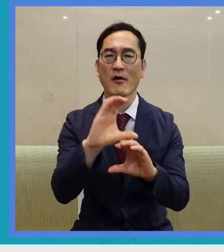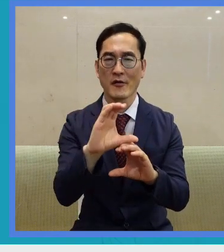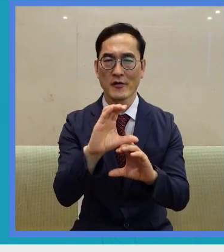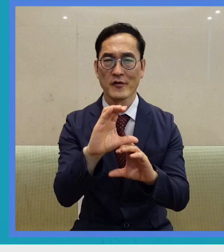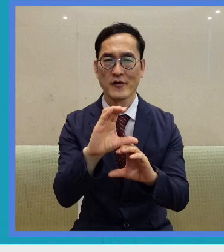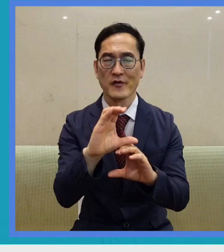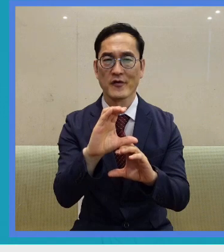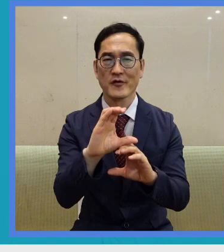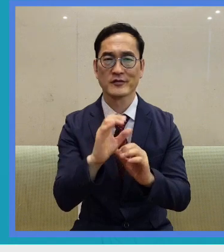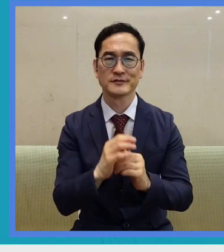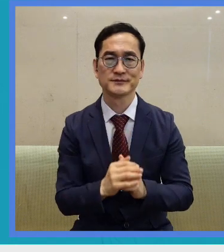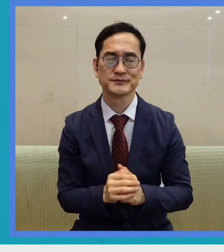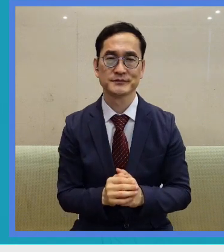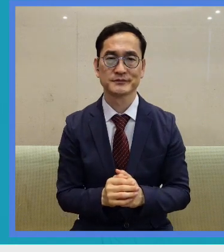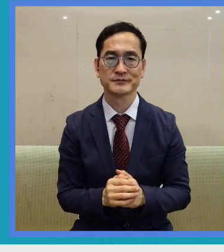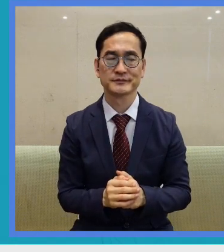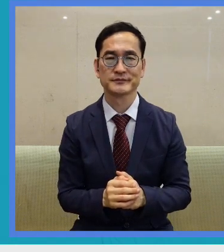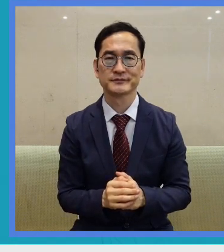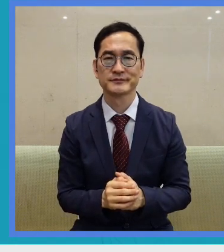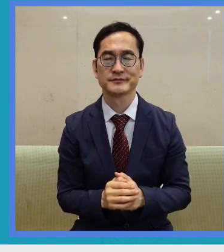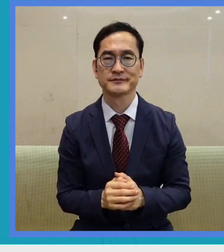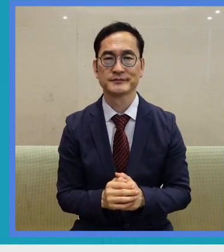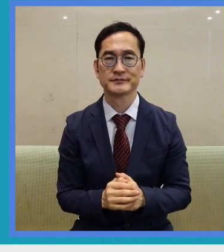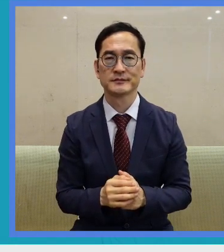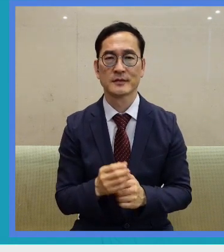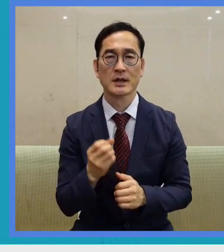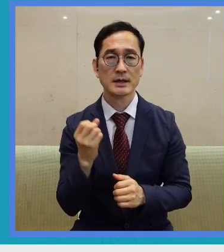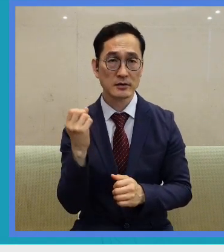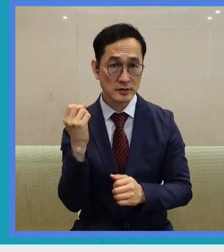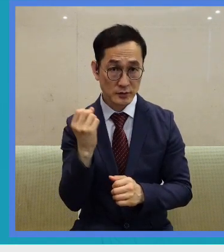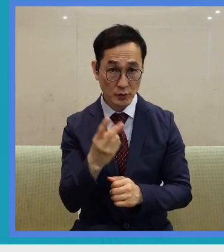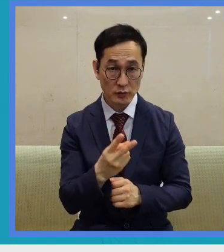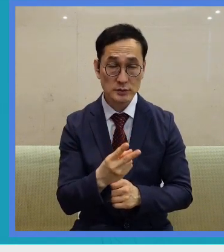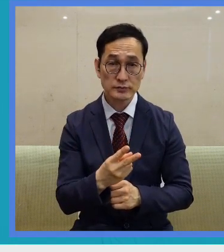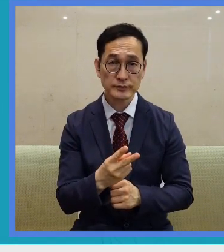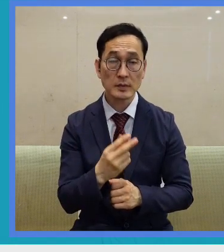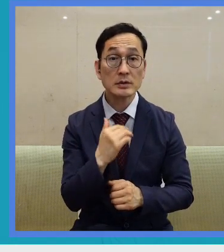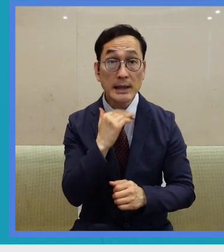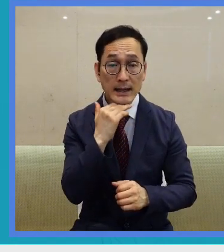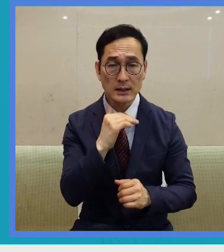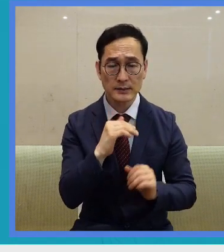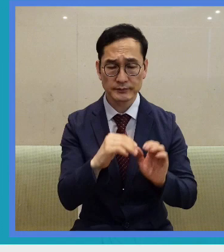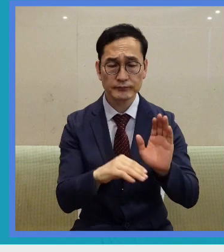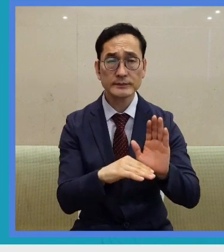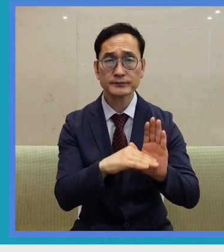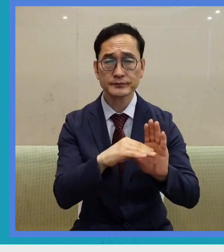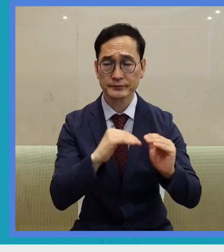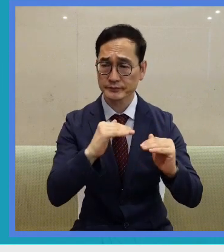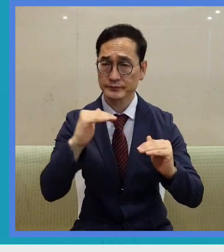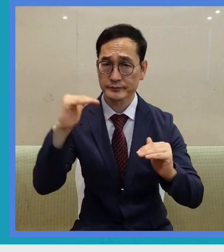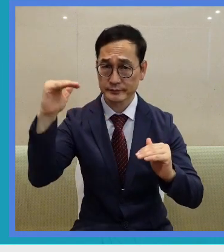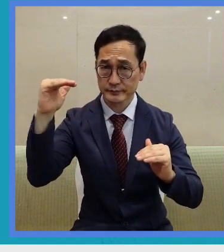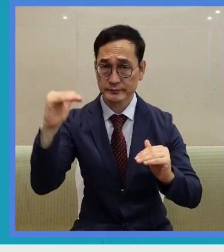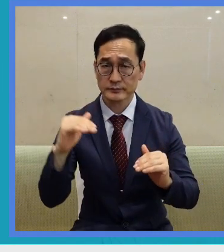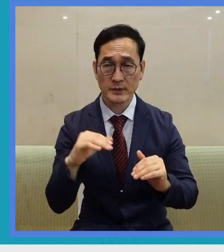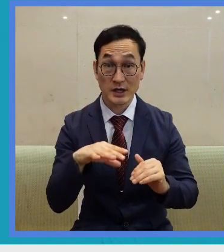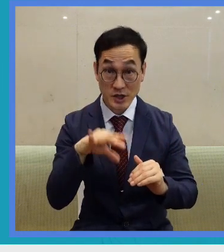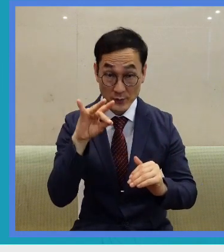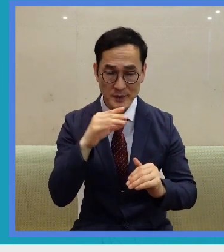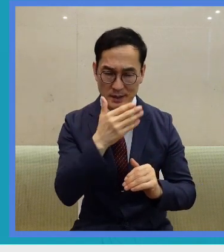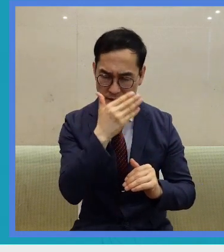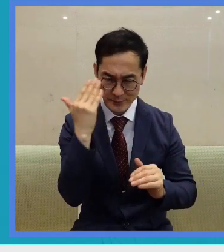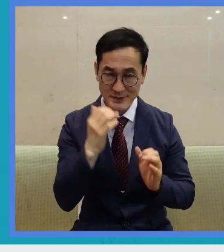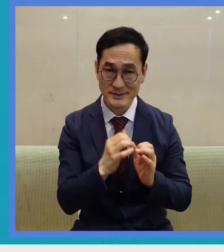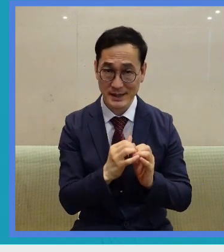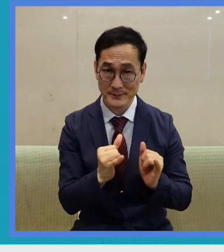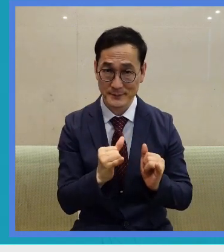하는 내용을 최근 저희가 발표를 했습니다. 또한 많은 연령대들이 있는데, 특히 초기에는 젊은 연령대일수록,